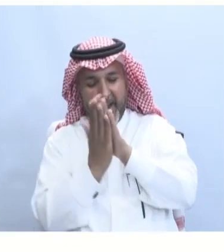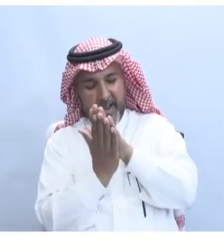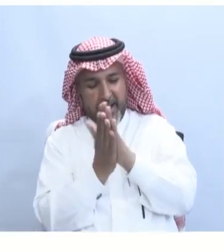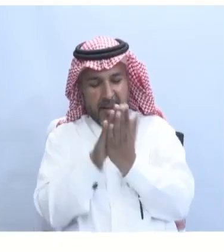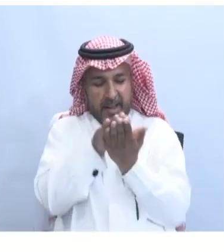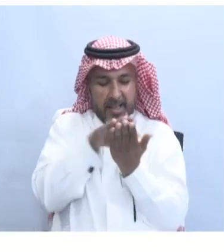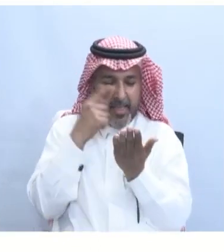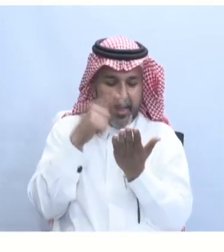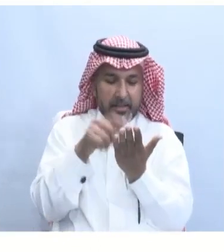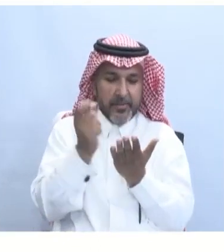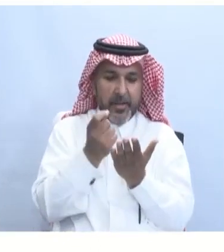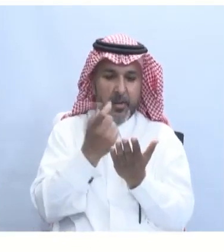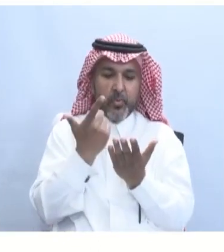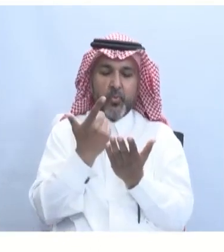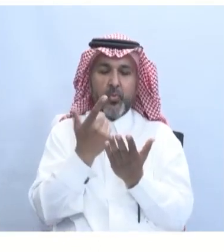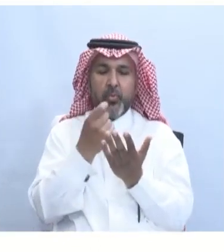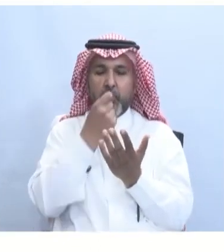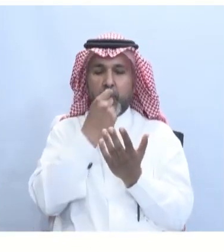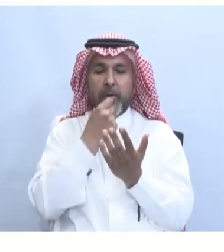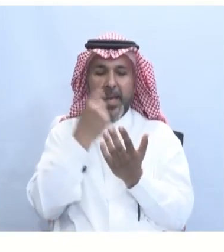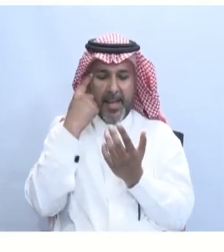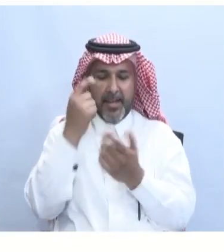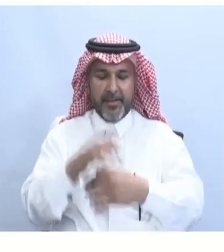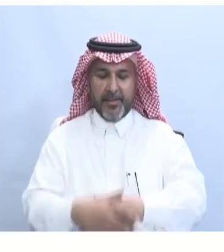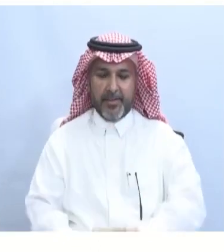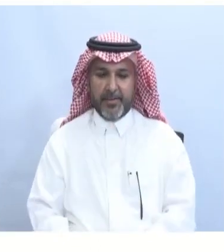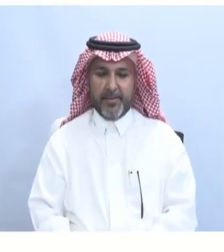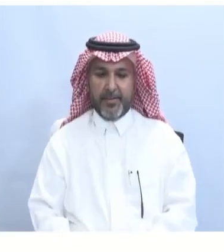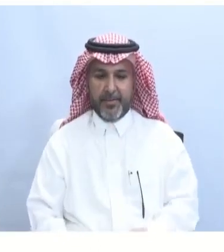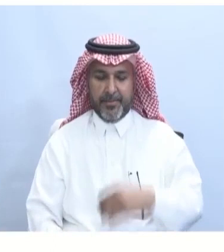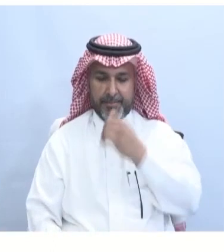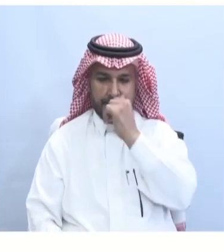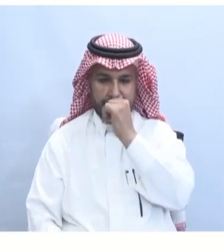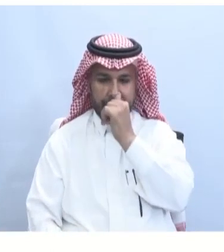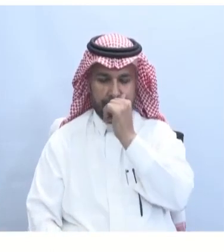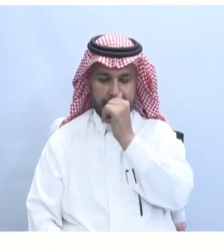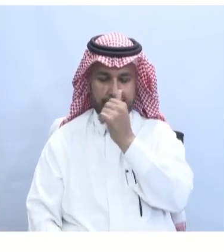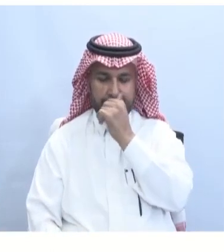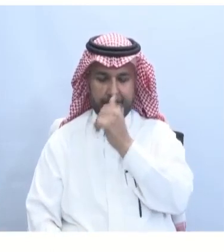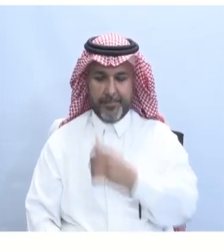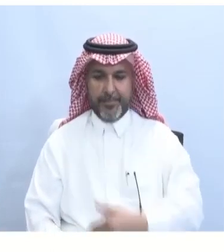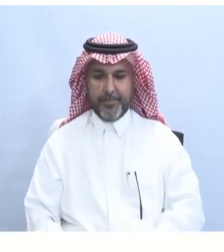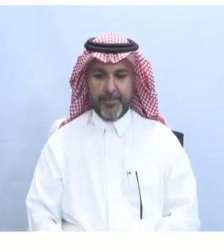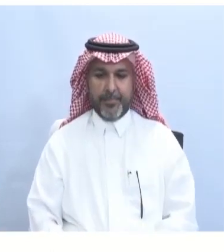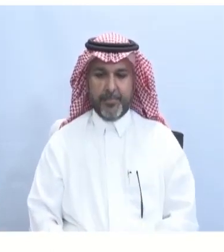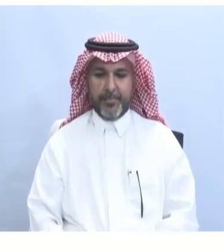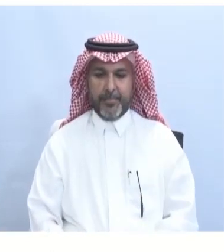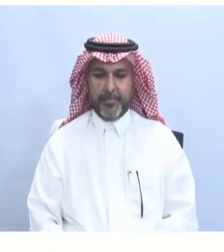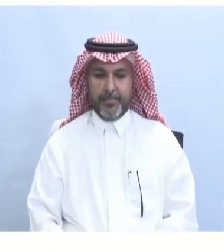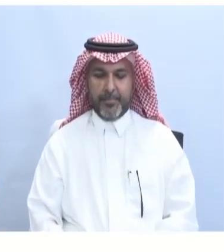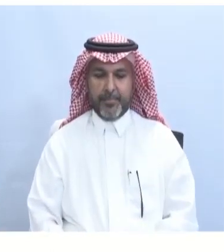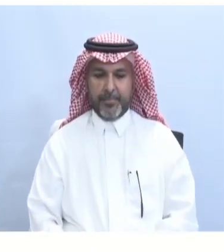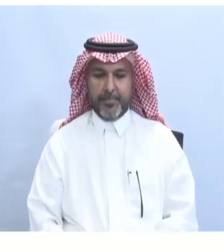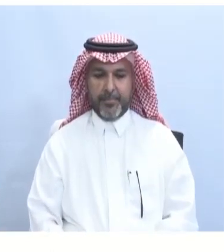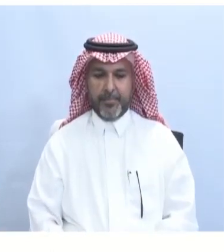يكن له كفوا احد بسم الله ضرب هذا الدينار عندما نقول او ذكر سنه الاصدار ضرب هذا